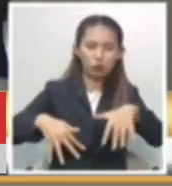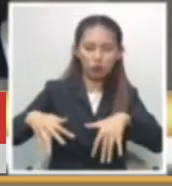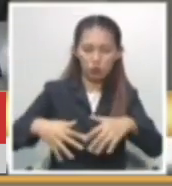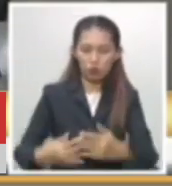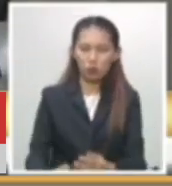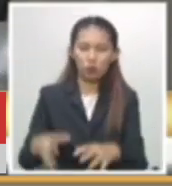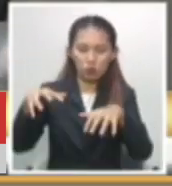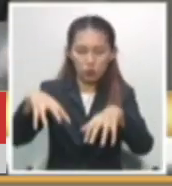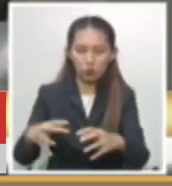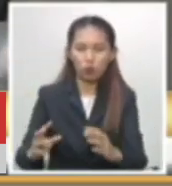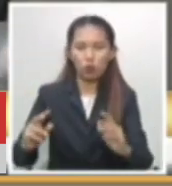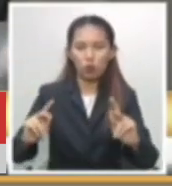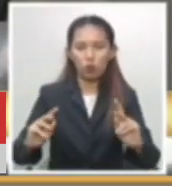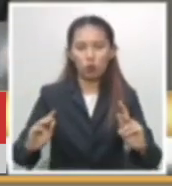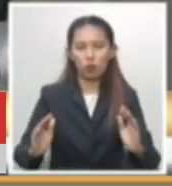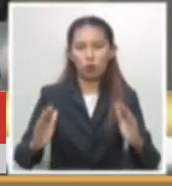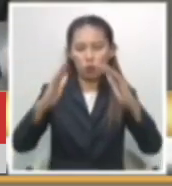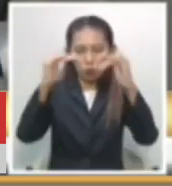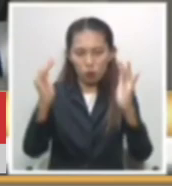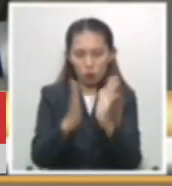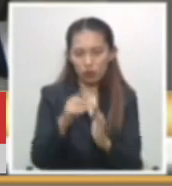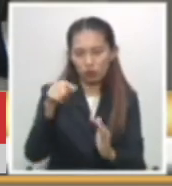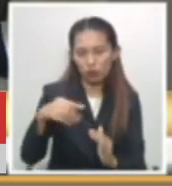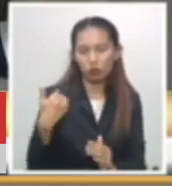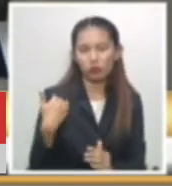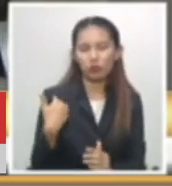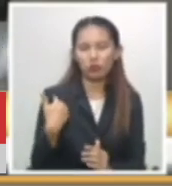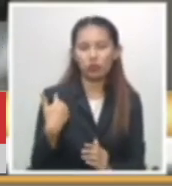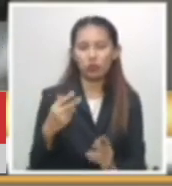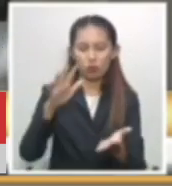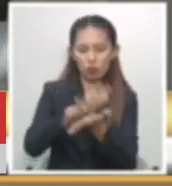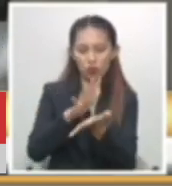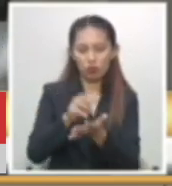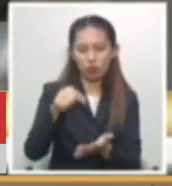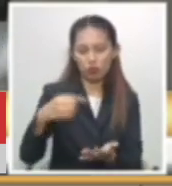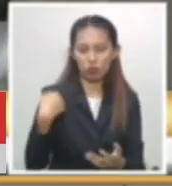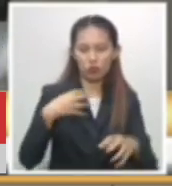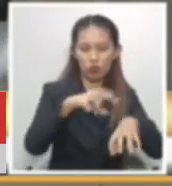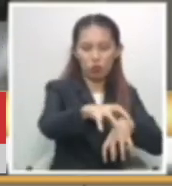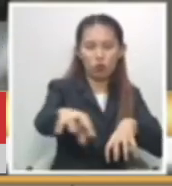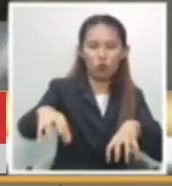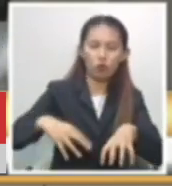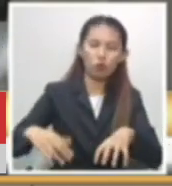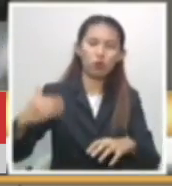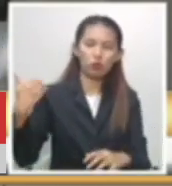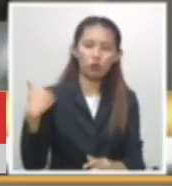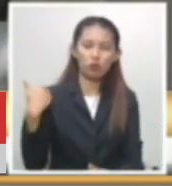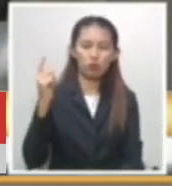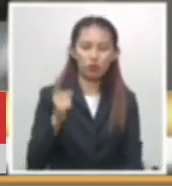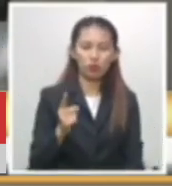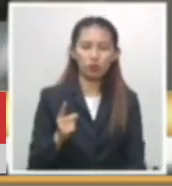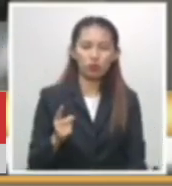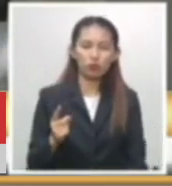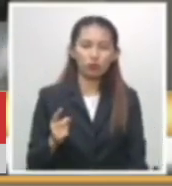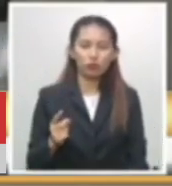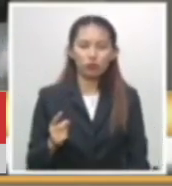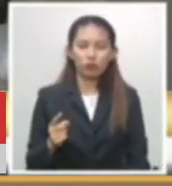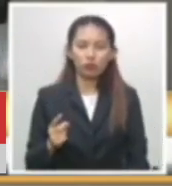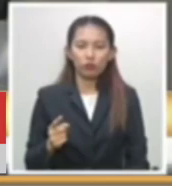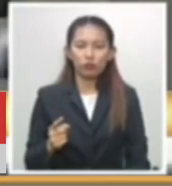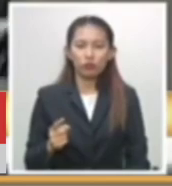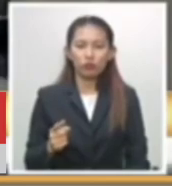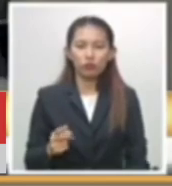งเรียนมีหมู่บ้านวันนี้นโยบายของใครก็ตั้งไปเอาผลวิจัยเล็กๆน้